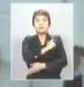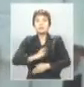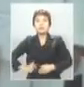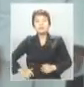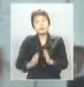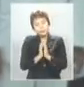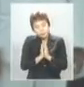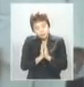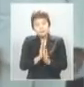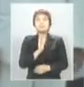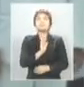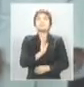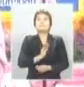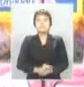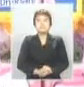รักภักดี